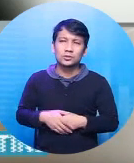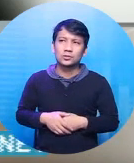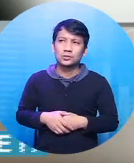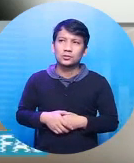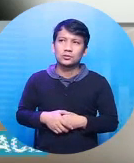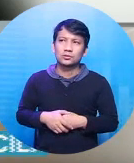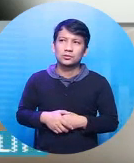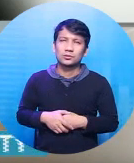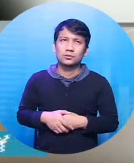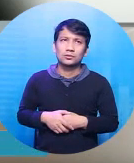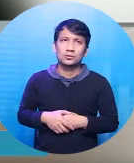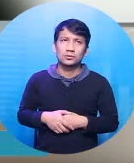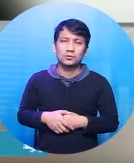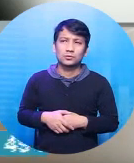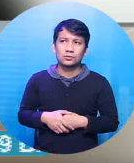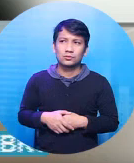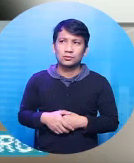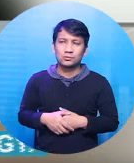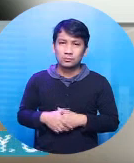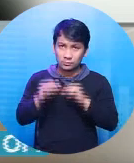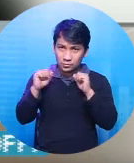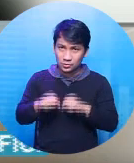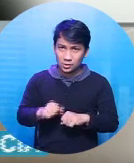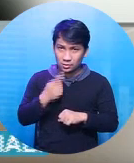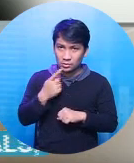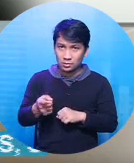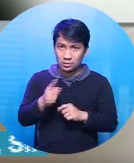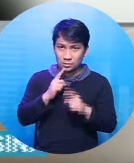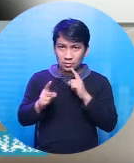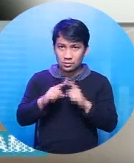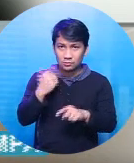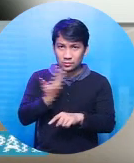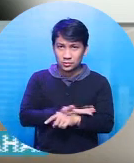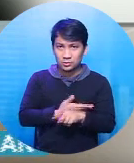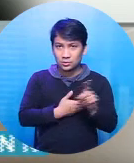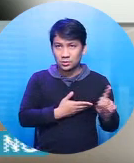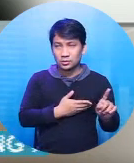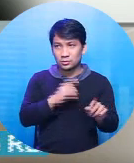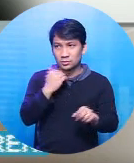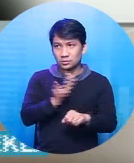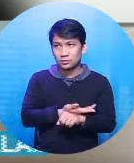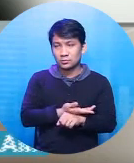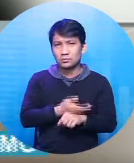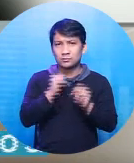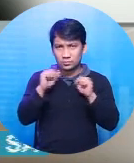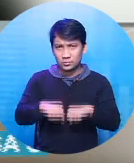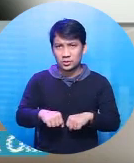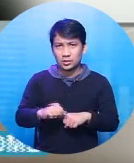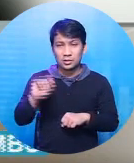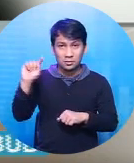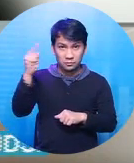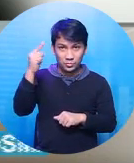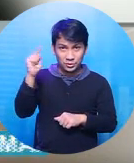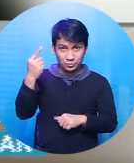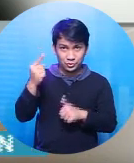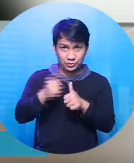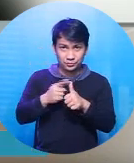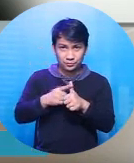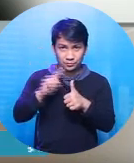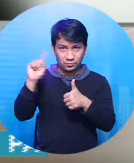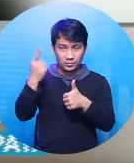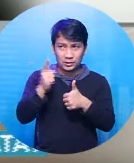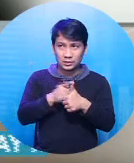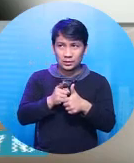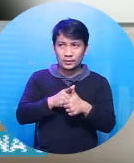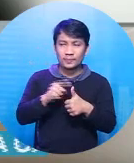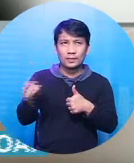Nay, sandi lang, Nay, pwede ba namin makausap yung anak nyo? Yung panganay muna? At bibigyan